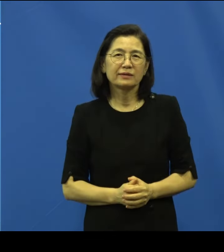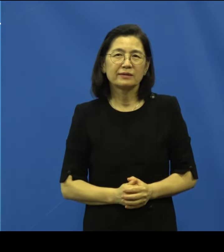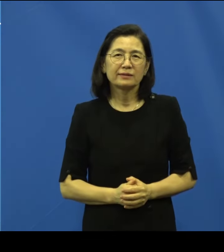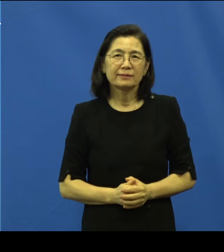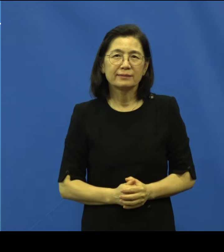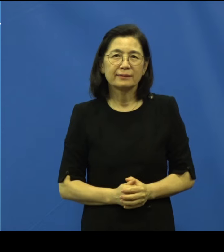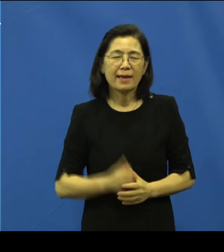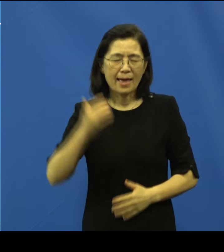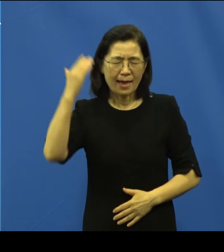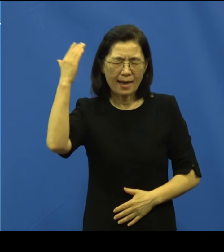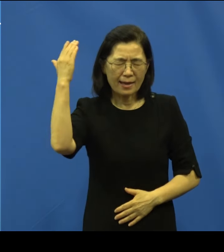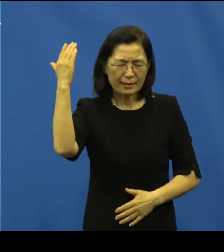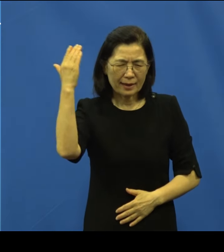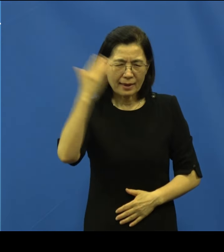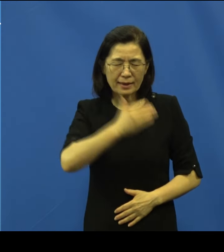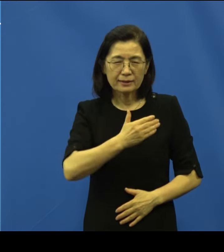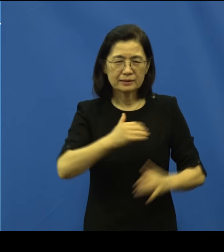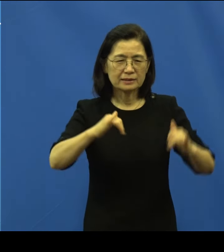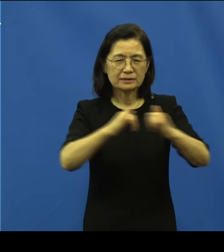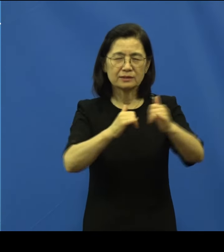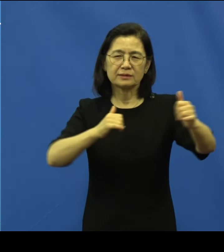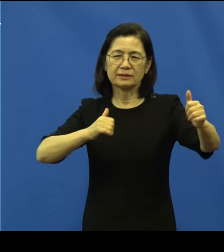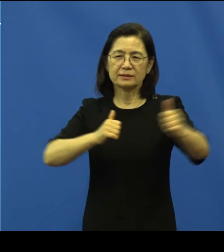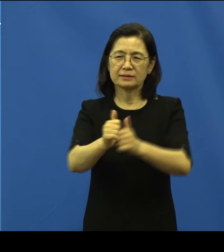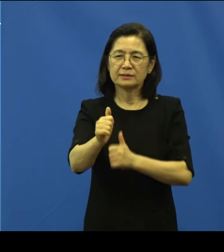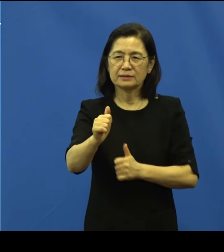깔끔한 승리를 거둔 명장면.